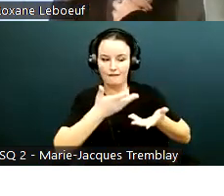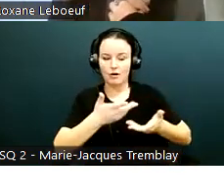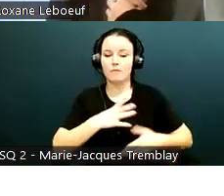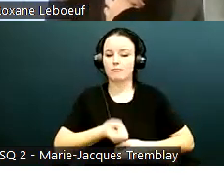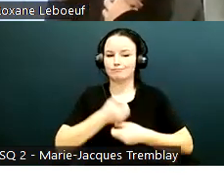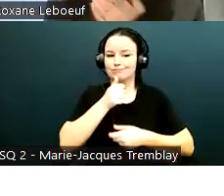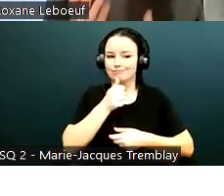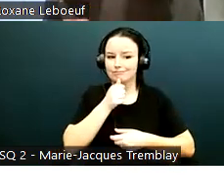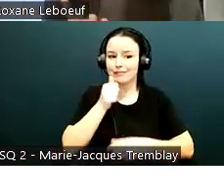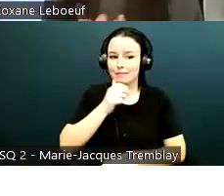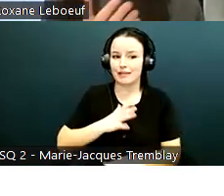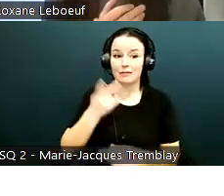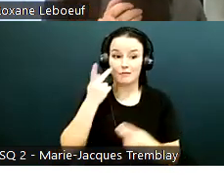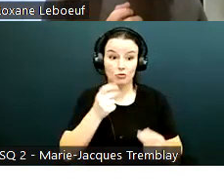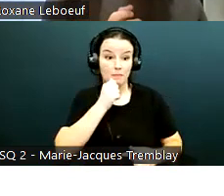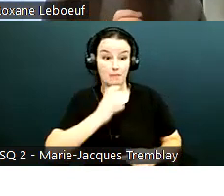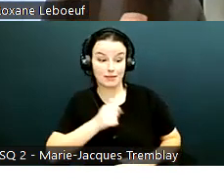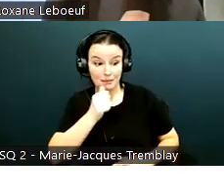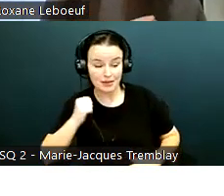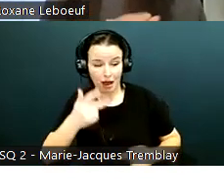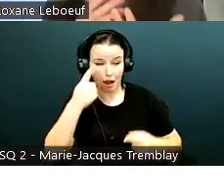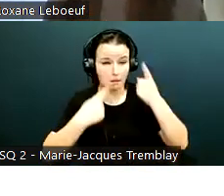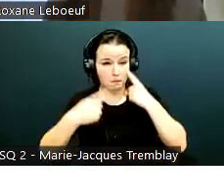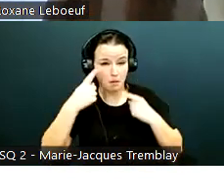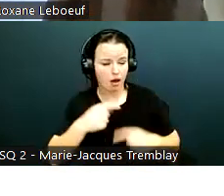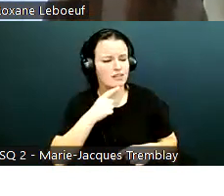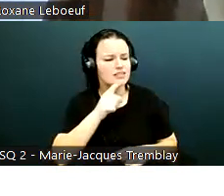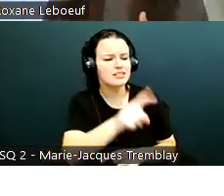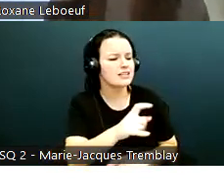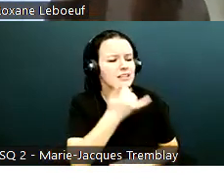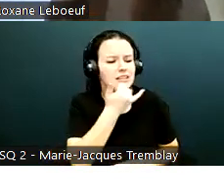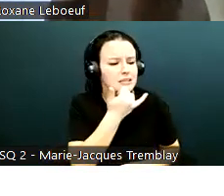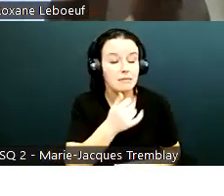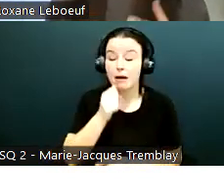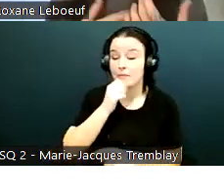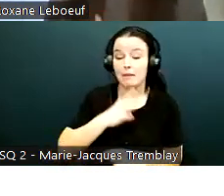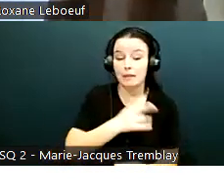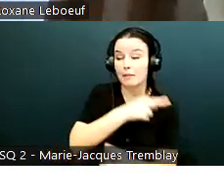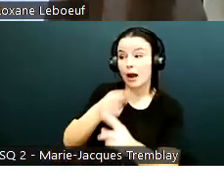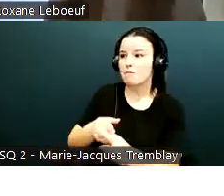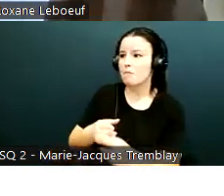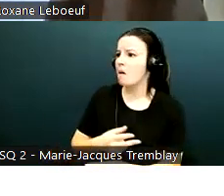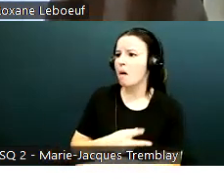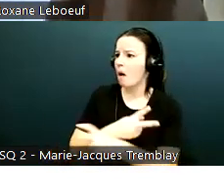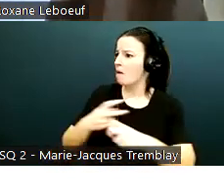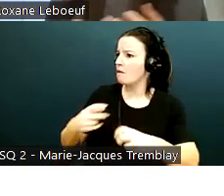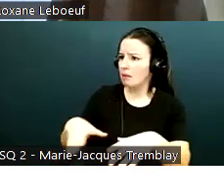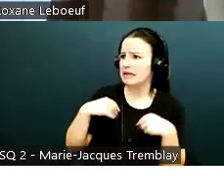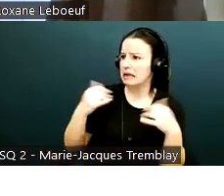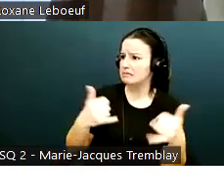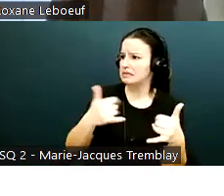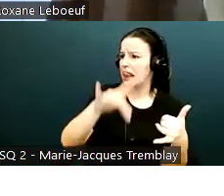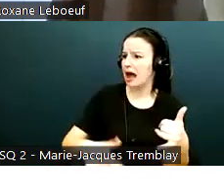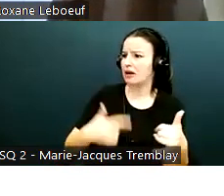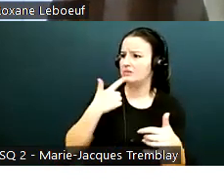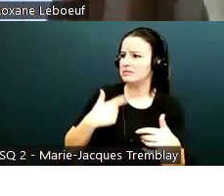nous dit, j'ai vu une madame hier, elle pleurait. Je lui ai demandé, mais qu'est-ce qui se passe? Puis la madame m'a dit, ben, on ne veut plus m'accepter dans la salle parce qu'ils disent que je